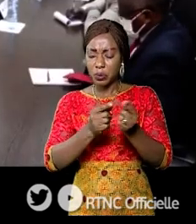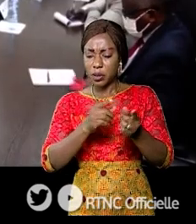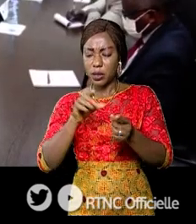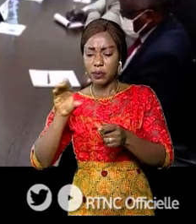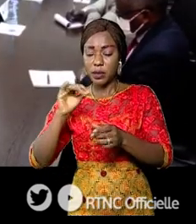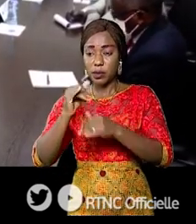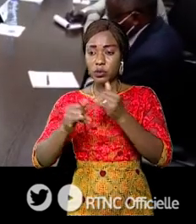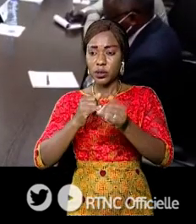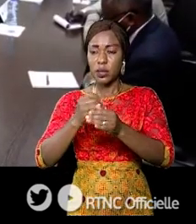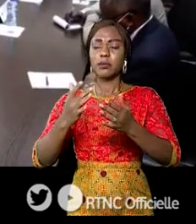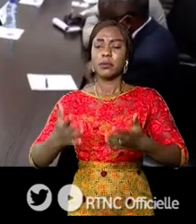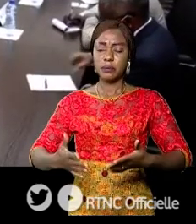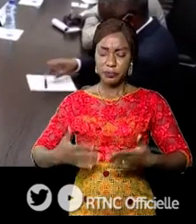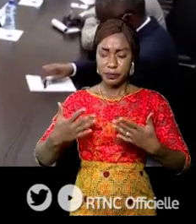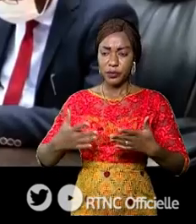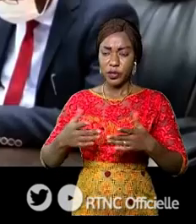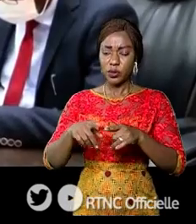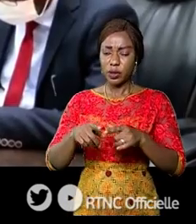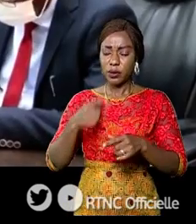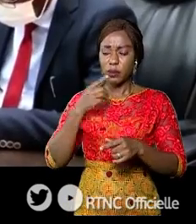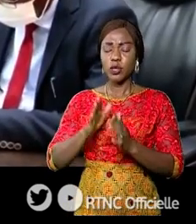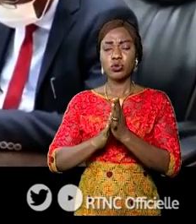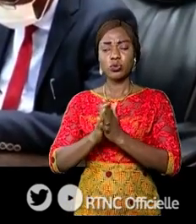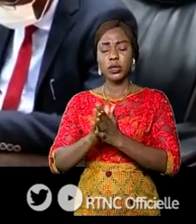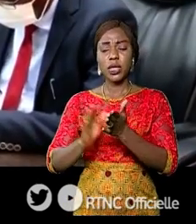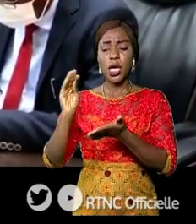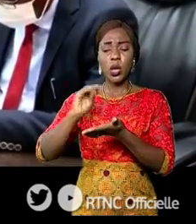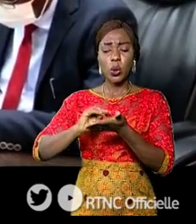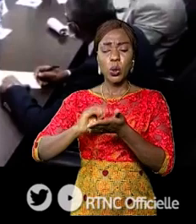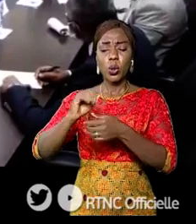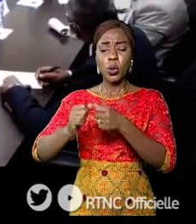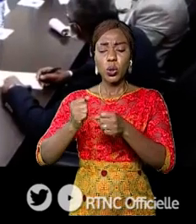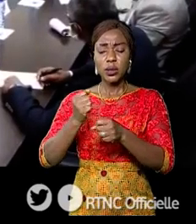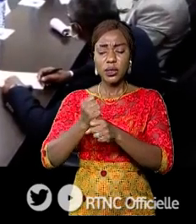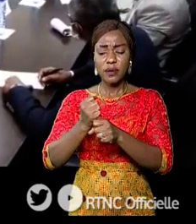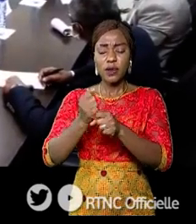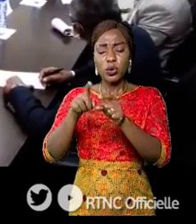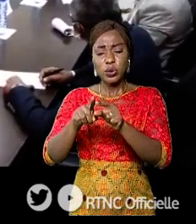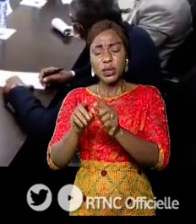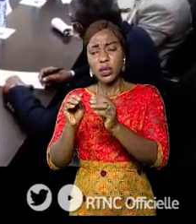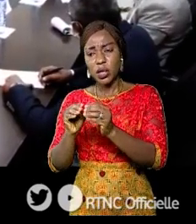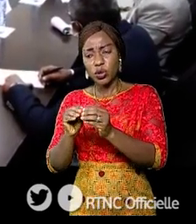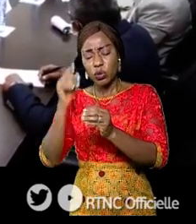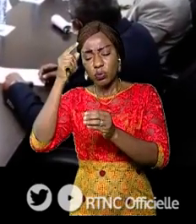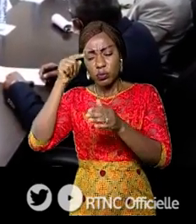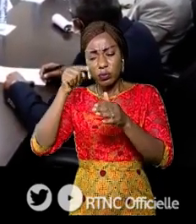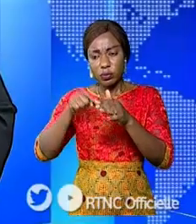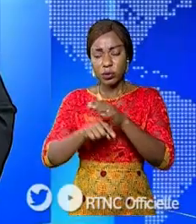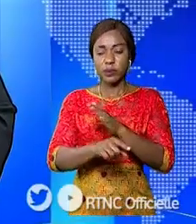qui envisage d'autres séances de travail techniques pour accorder les facteurs convergents entre les deux parties.